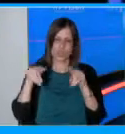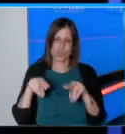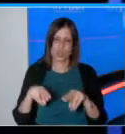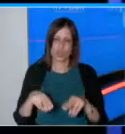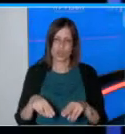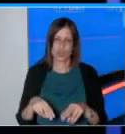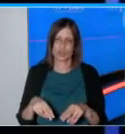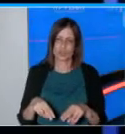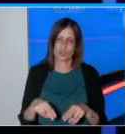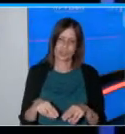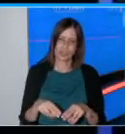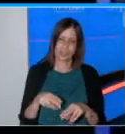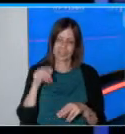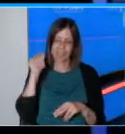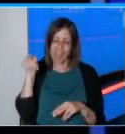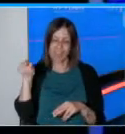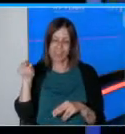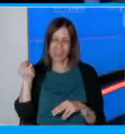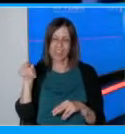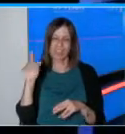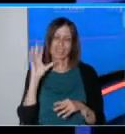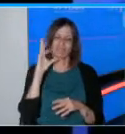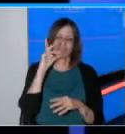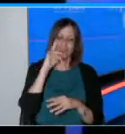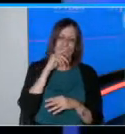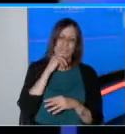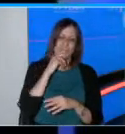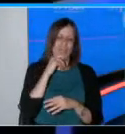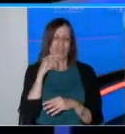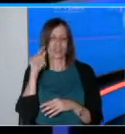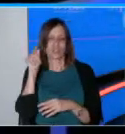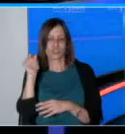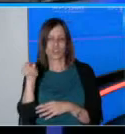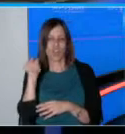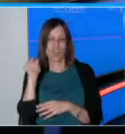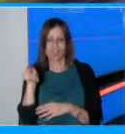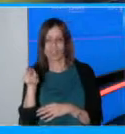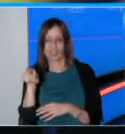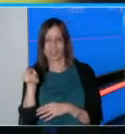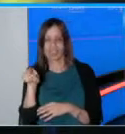את כל כך יפה כשאת